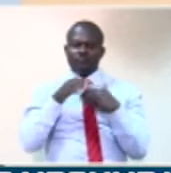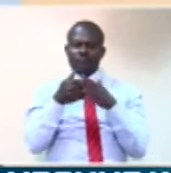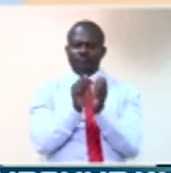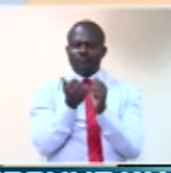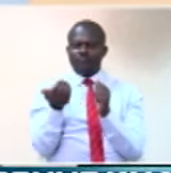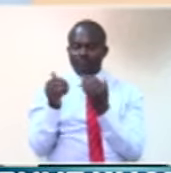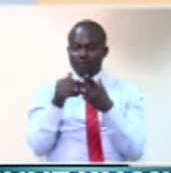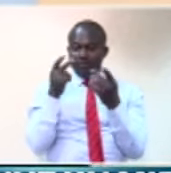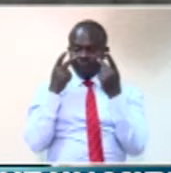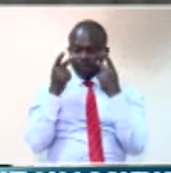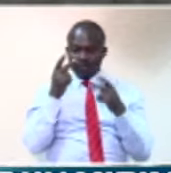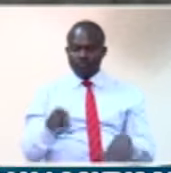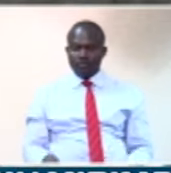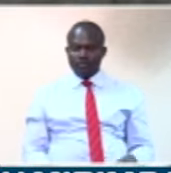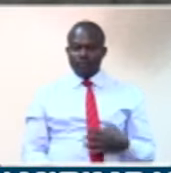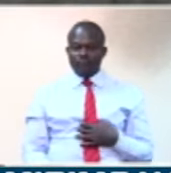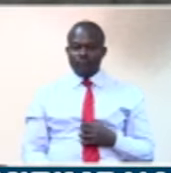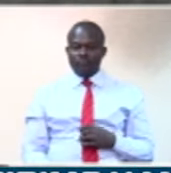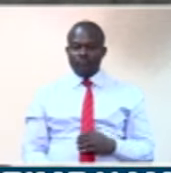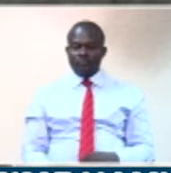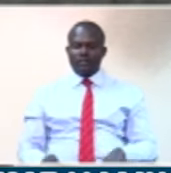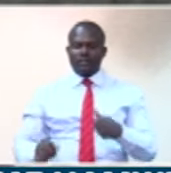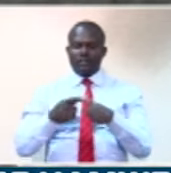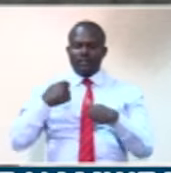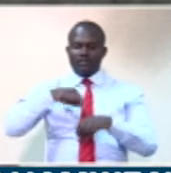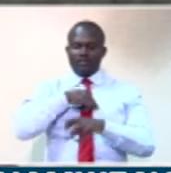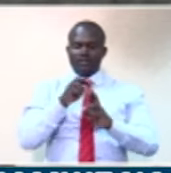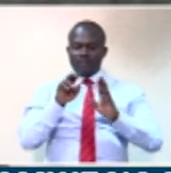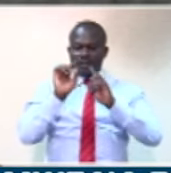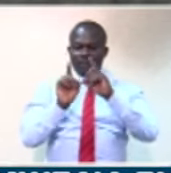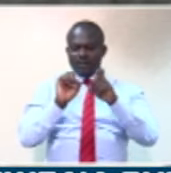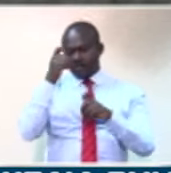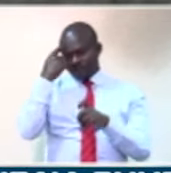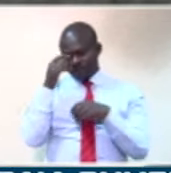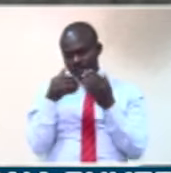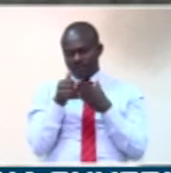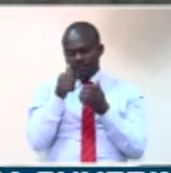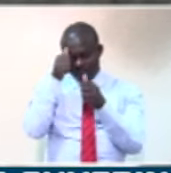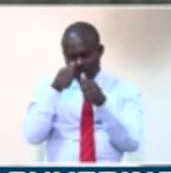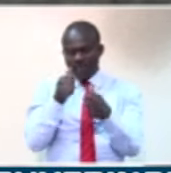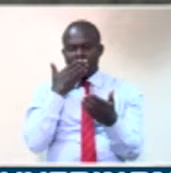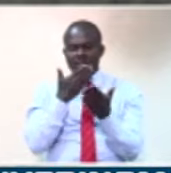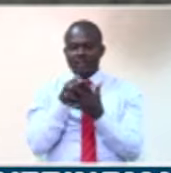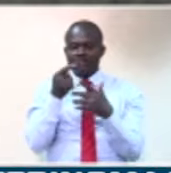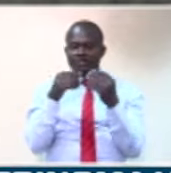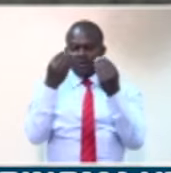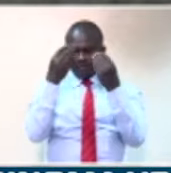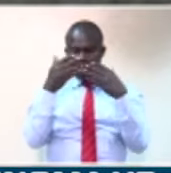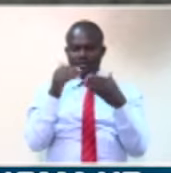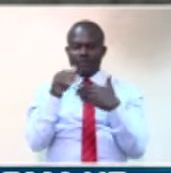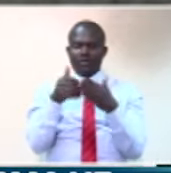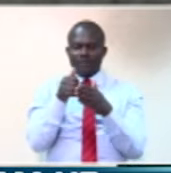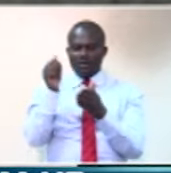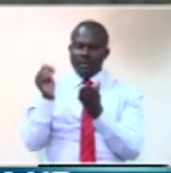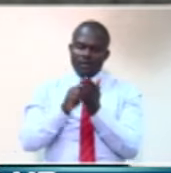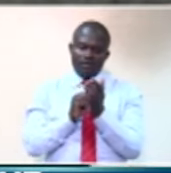ubwabo barayibona. Mbere na mbere ndi kwitegura ikizamini cya Leta, nkurikira neza ibyo mwarimu anyigisha kandi